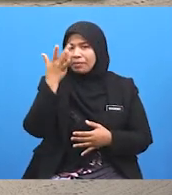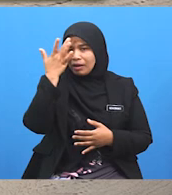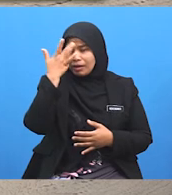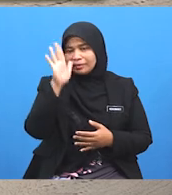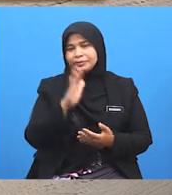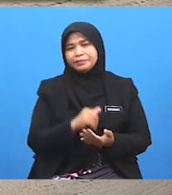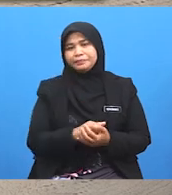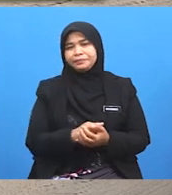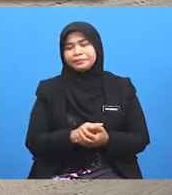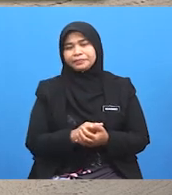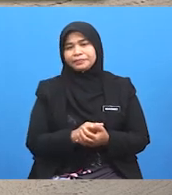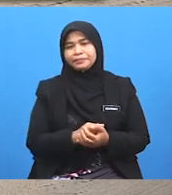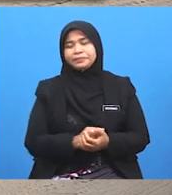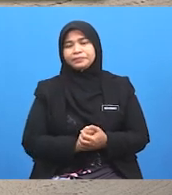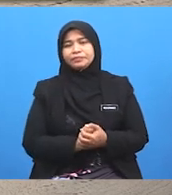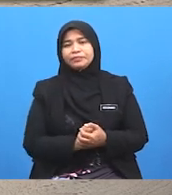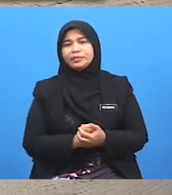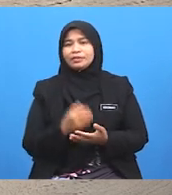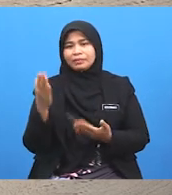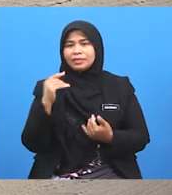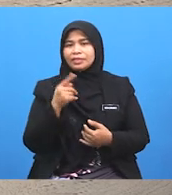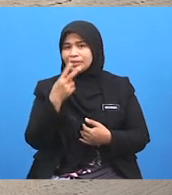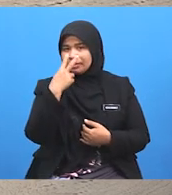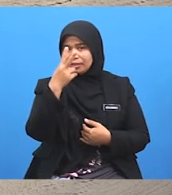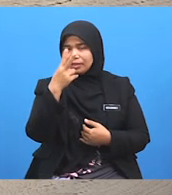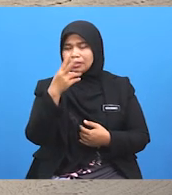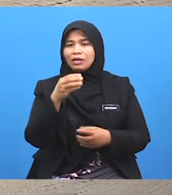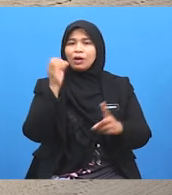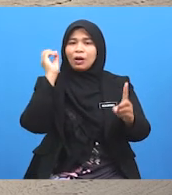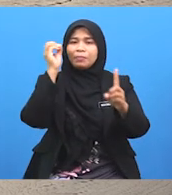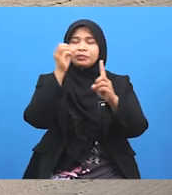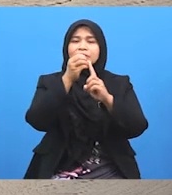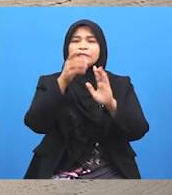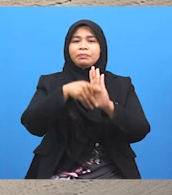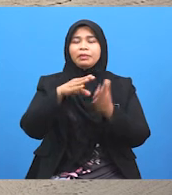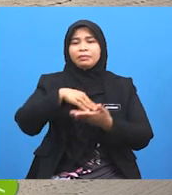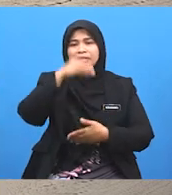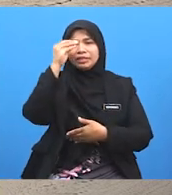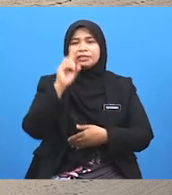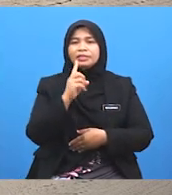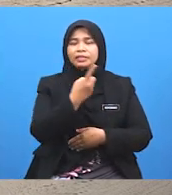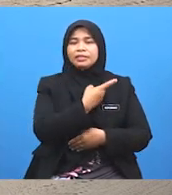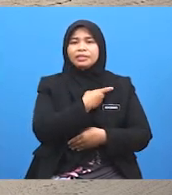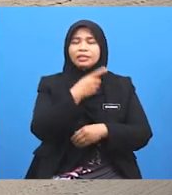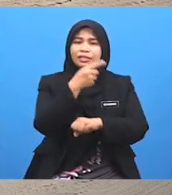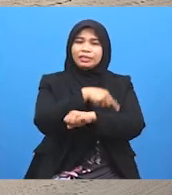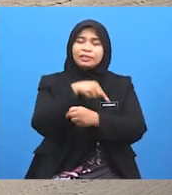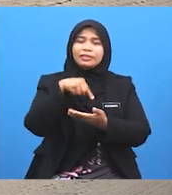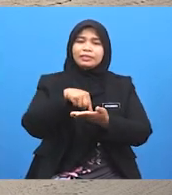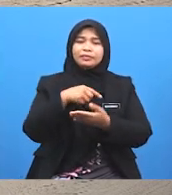murid-murid dan Mira, mari kita melihat pada objektif pembelajaran kita pada hari